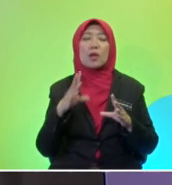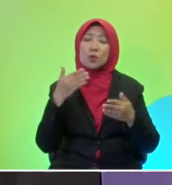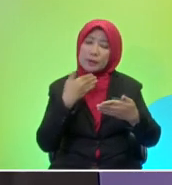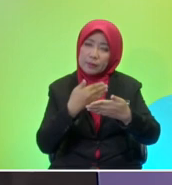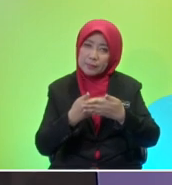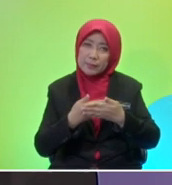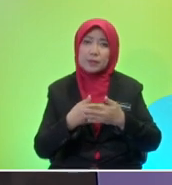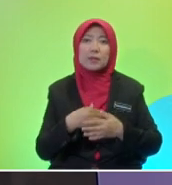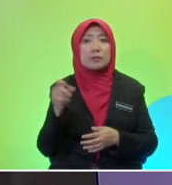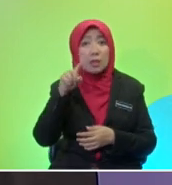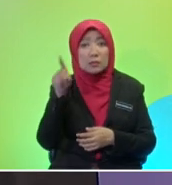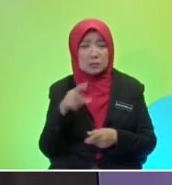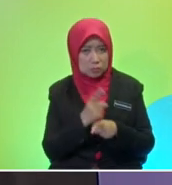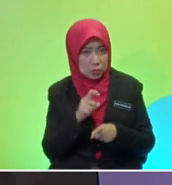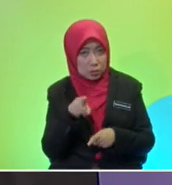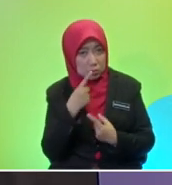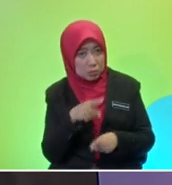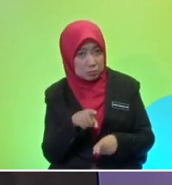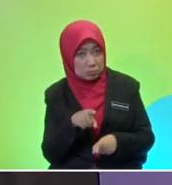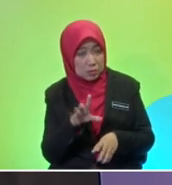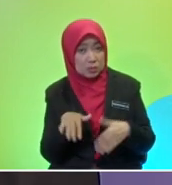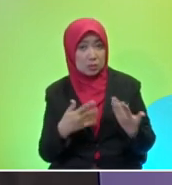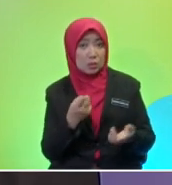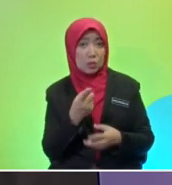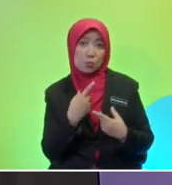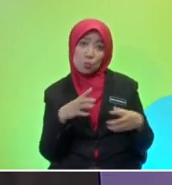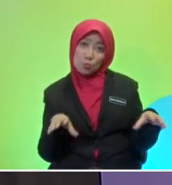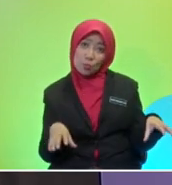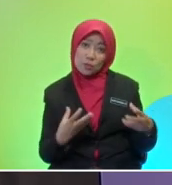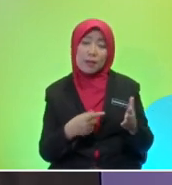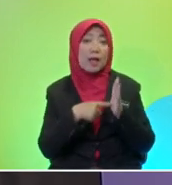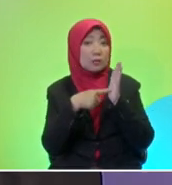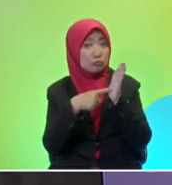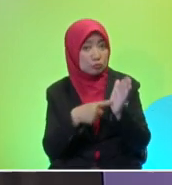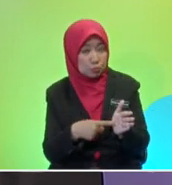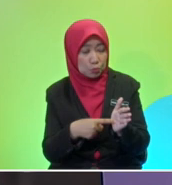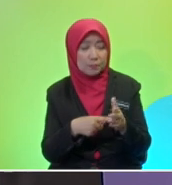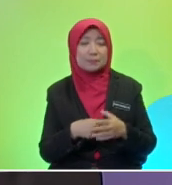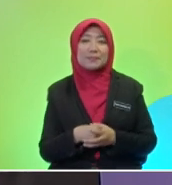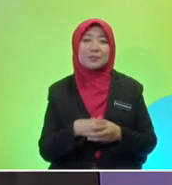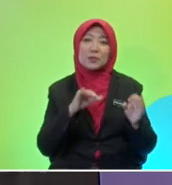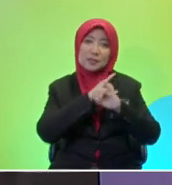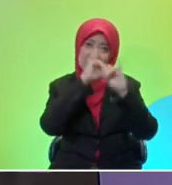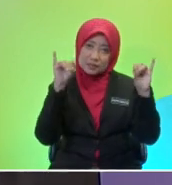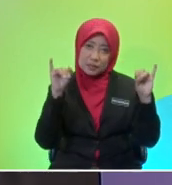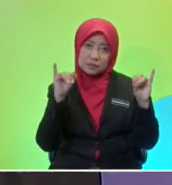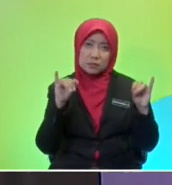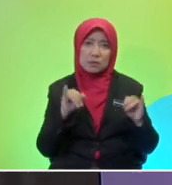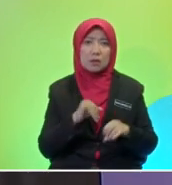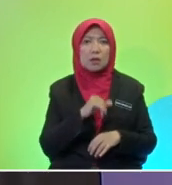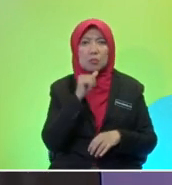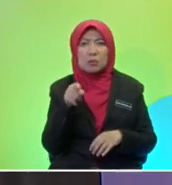oke betul betul kamu buat saya juga minta ditunjuklah petunjuk jadikan Gatal kali ini